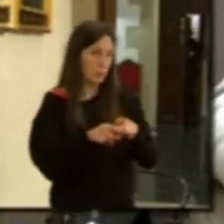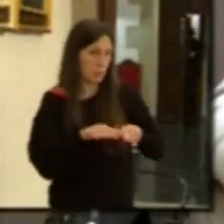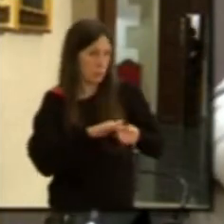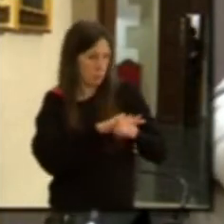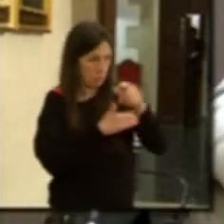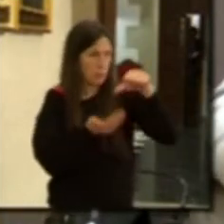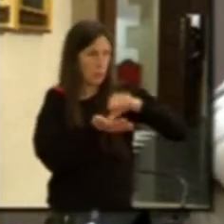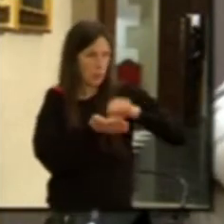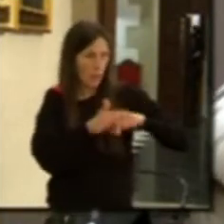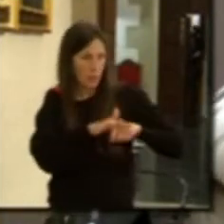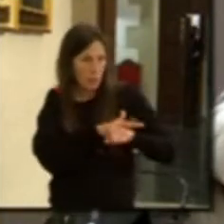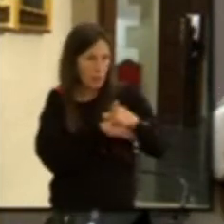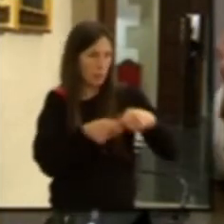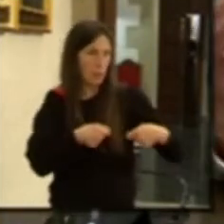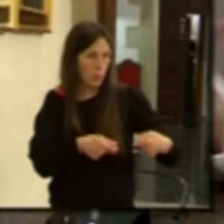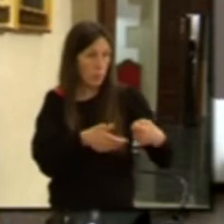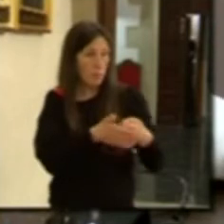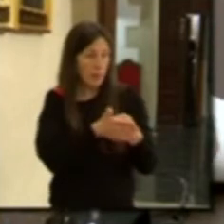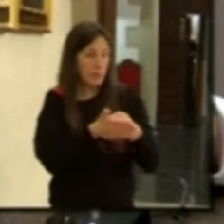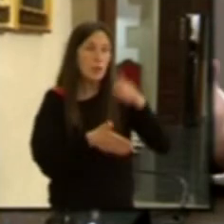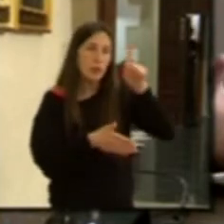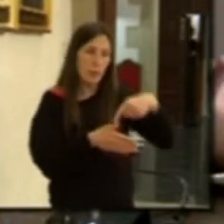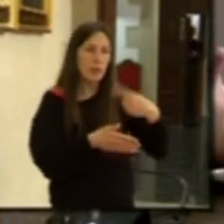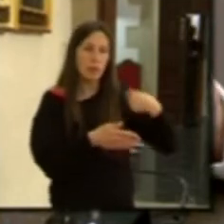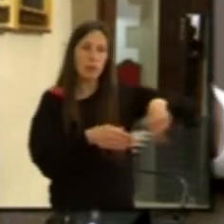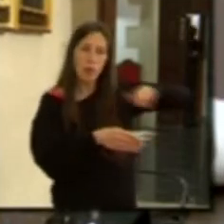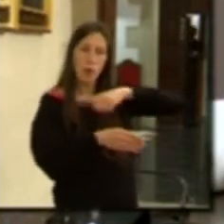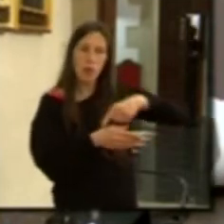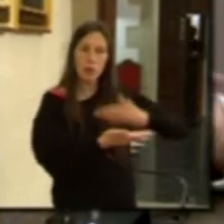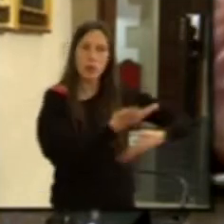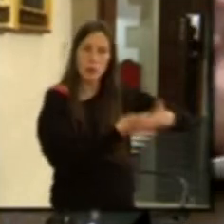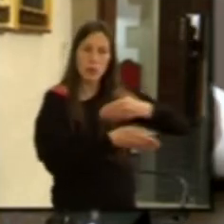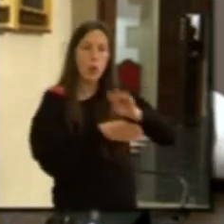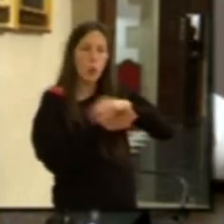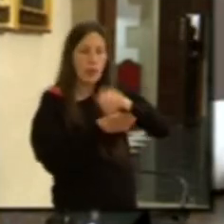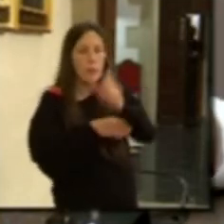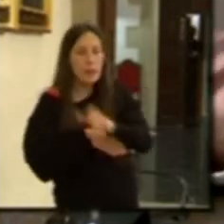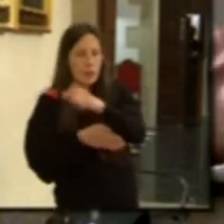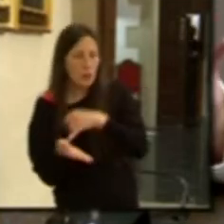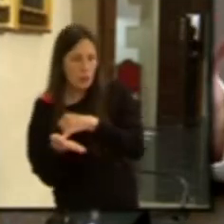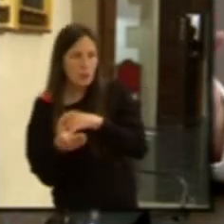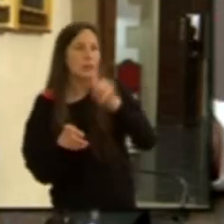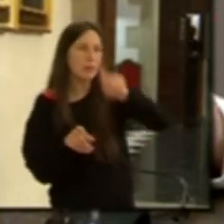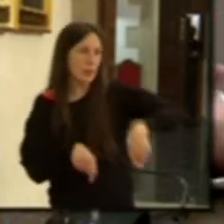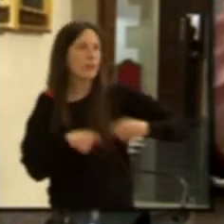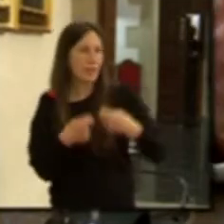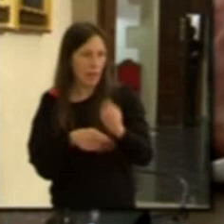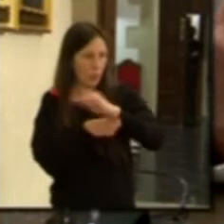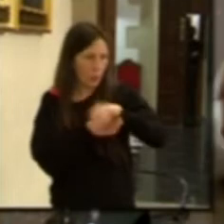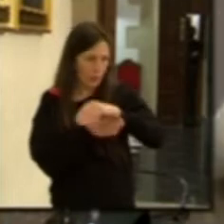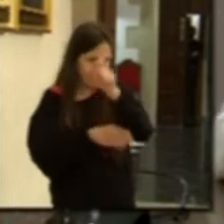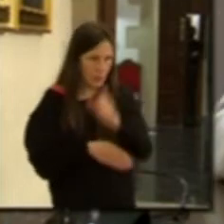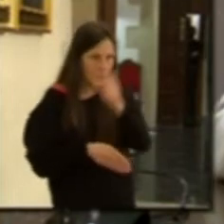que prosperi, que volem donar el màxim d'oportunitats, també ens cuidarem doncs, dels més vulnerables, de pensar per les persones i de cuidar-los. Ens